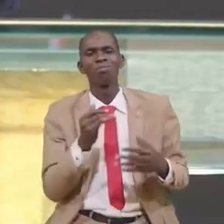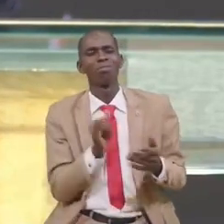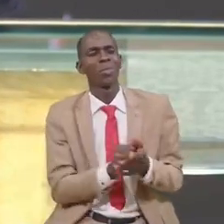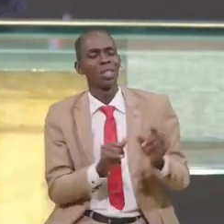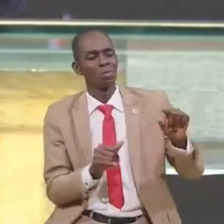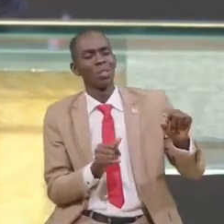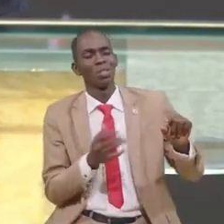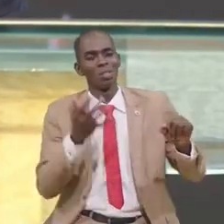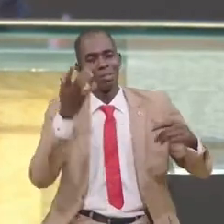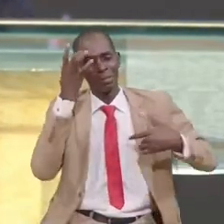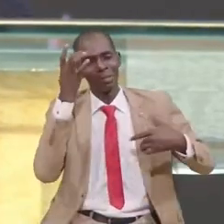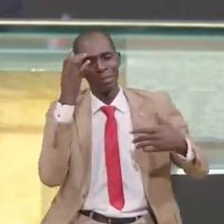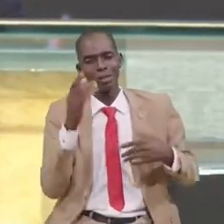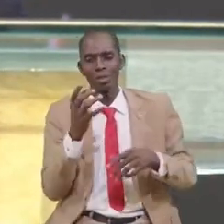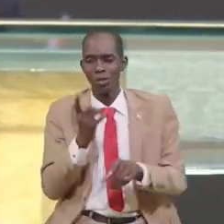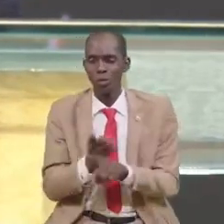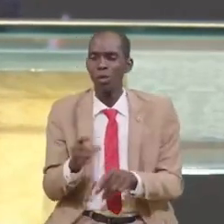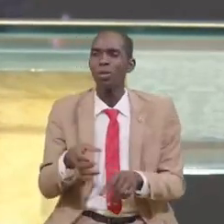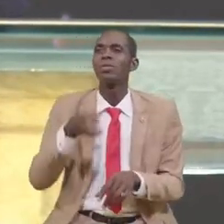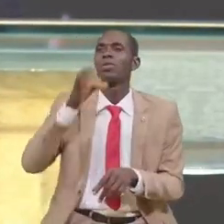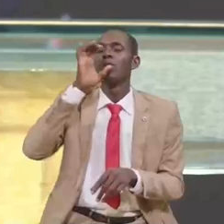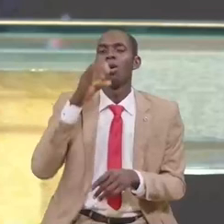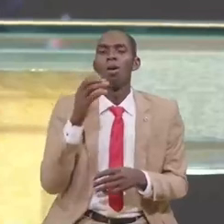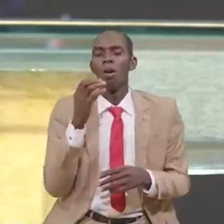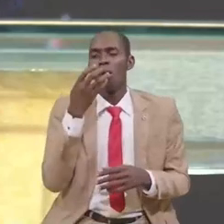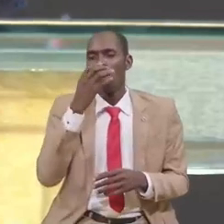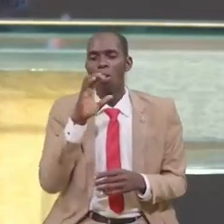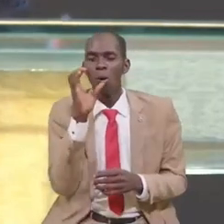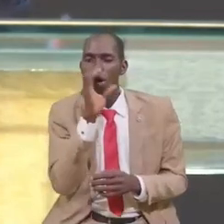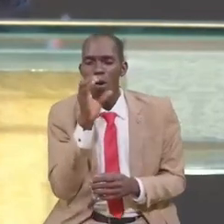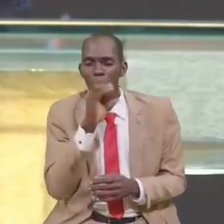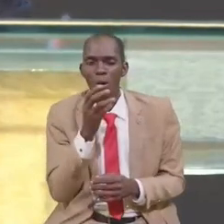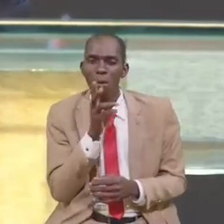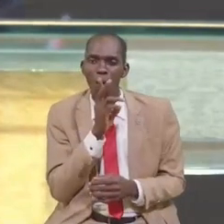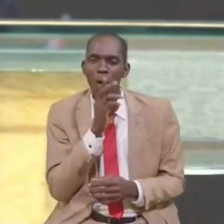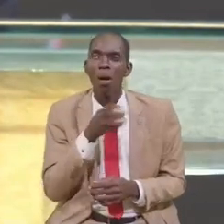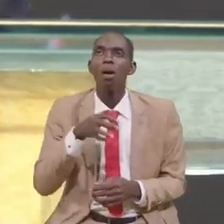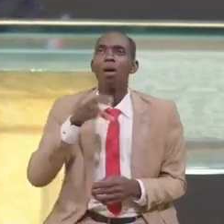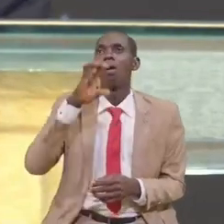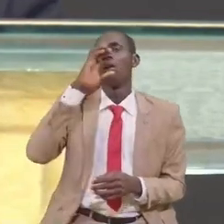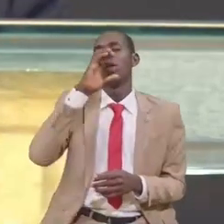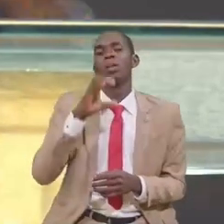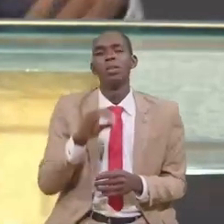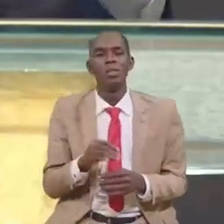fièvre. Il faut boire de l'eau, tu seras guéri. La fièvre, non, il faut bien te couvrir, tu seras en